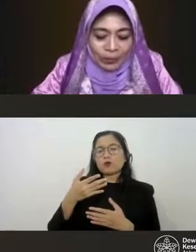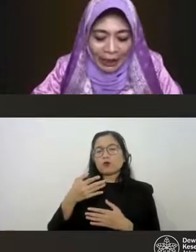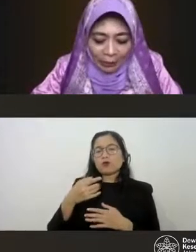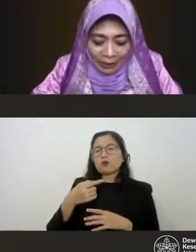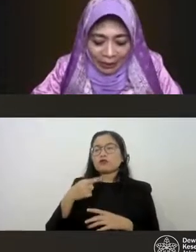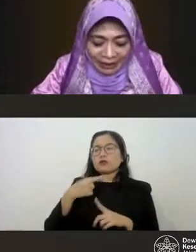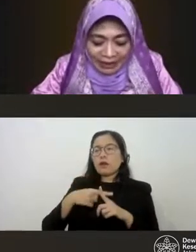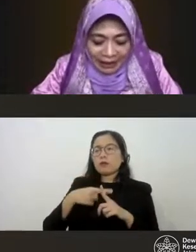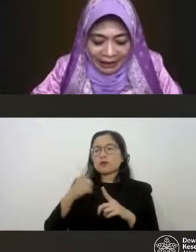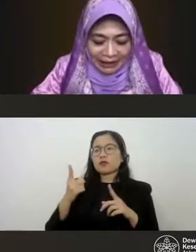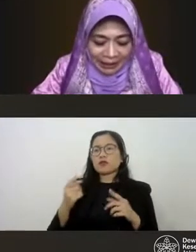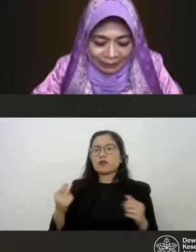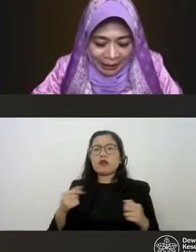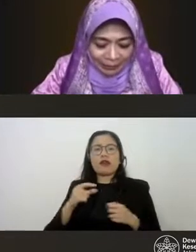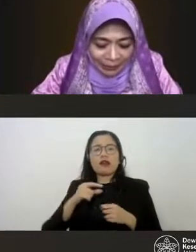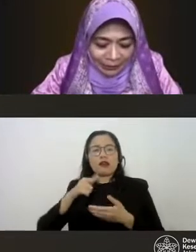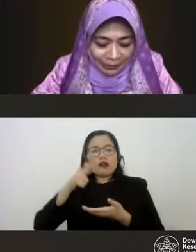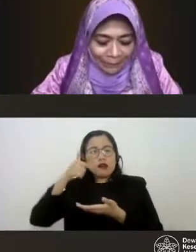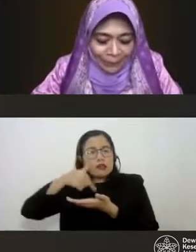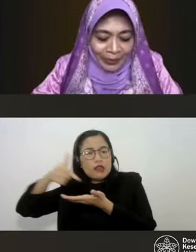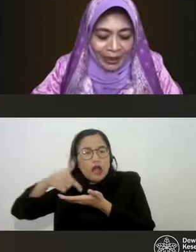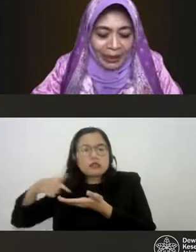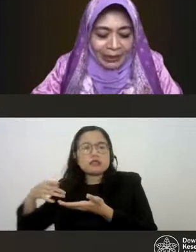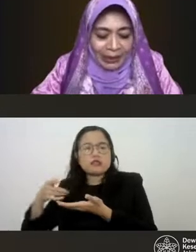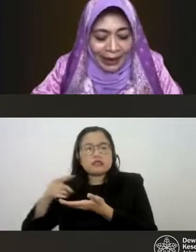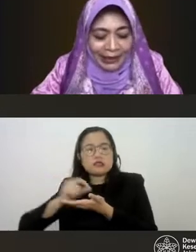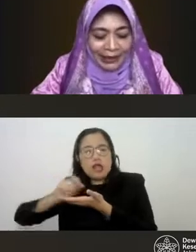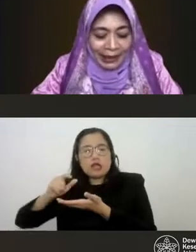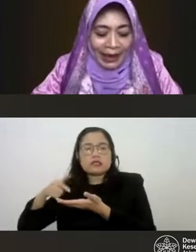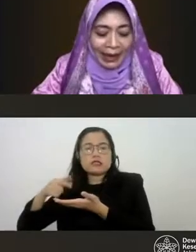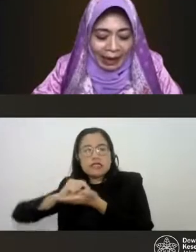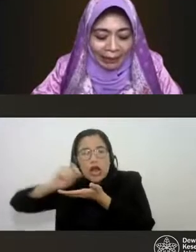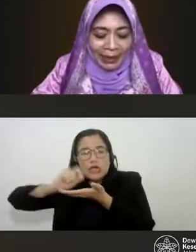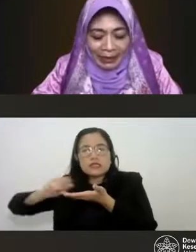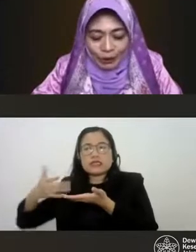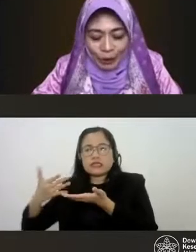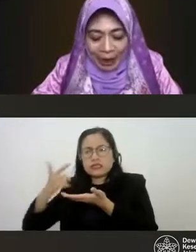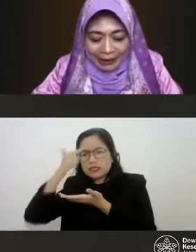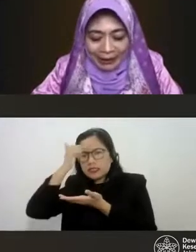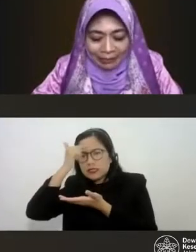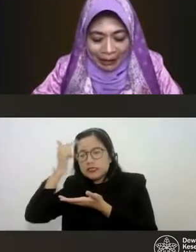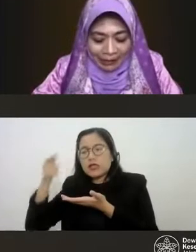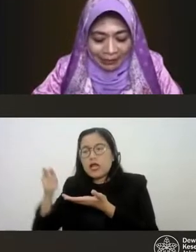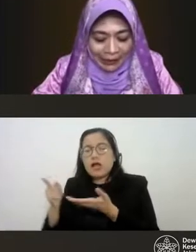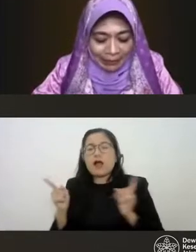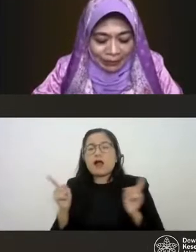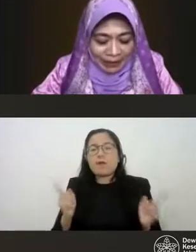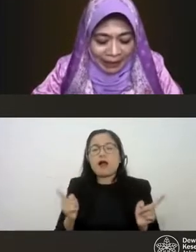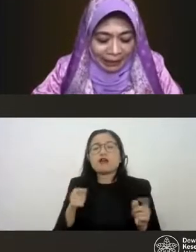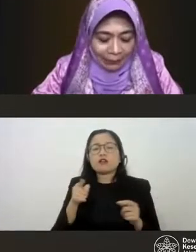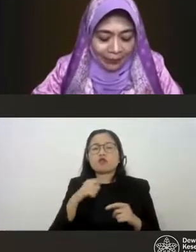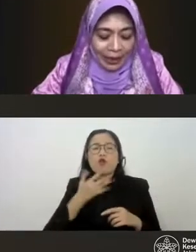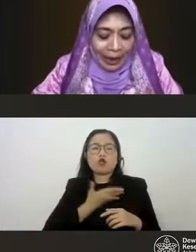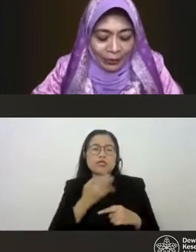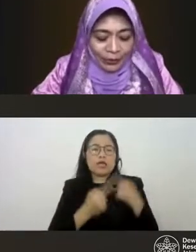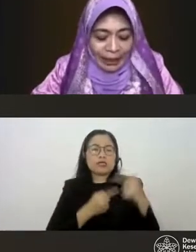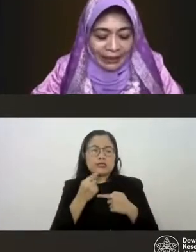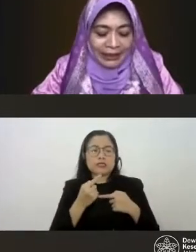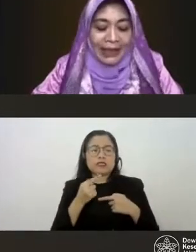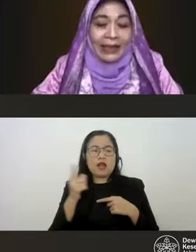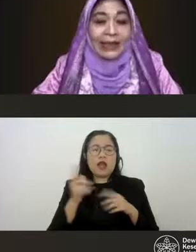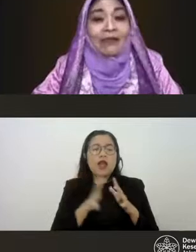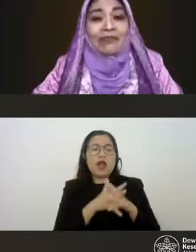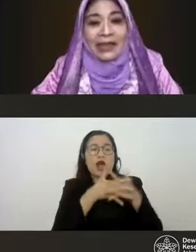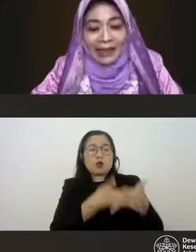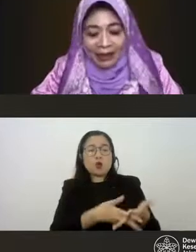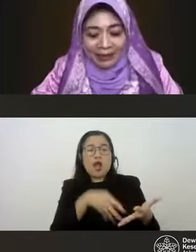saya coba elaborasi secara singkat sebagai berikut. Terkait dengan agama dan isu harkat dan martabat kemanusiaan, Al-Quran